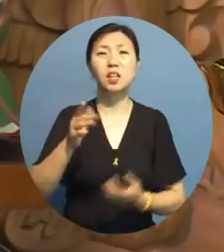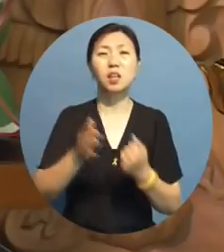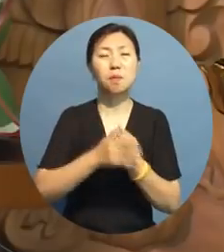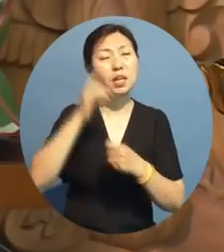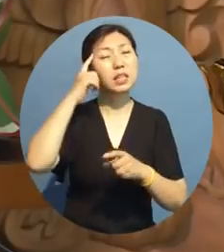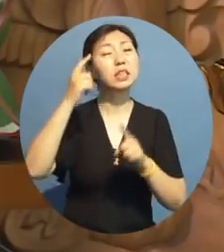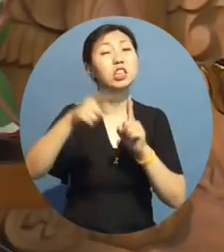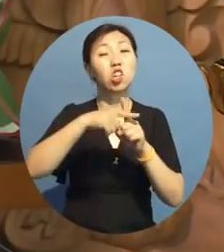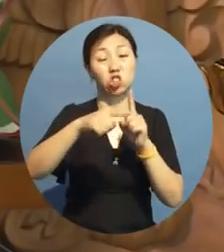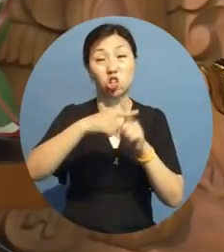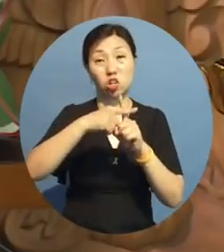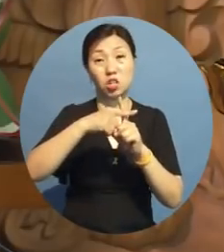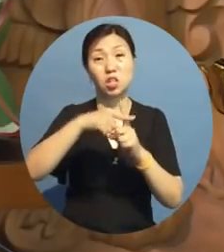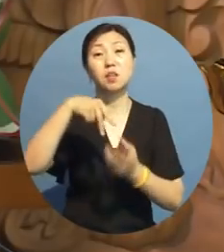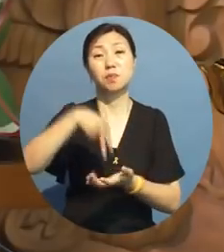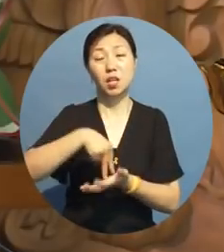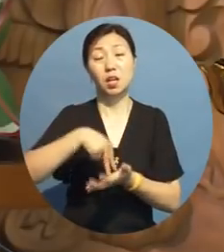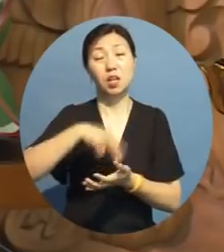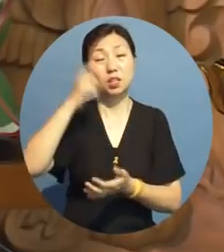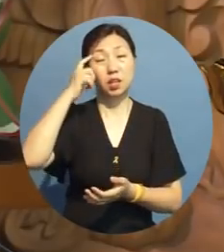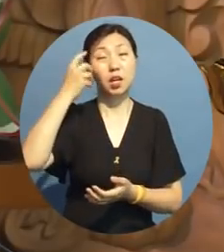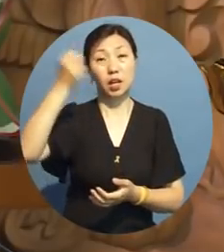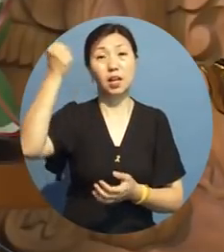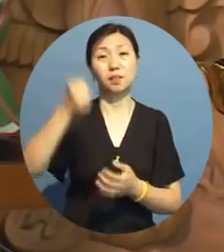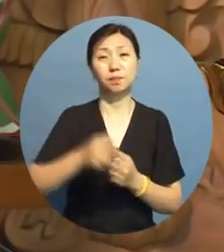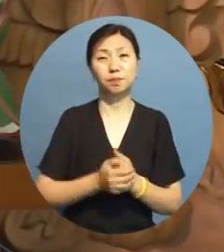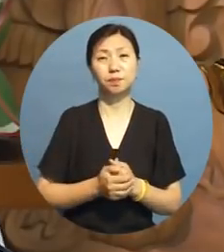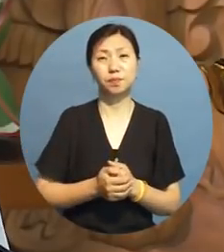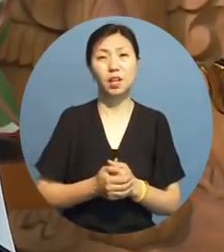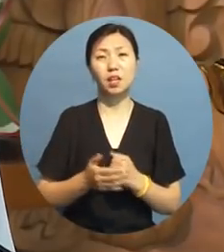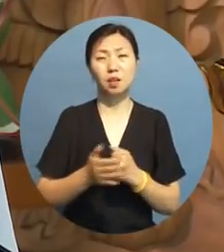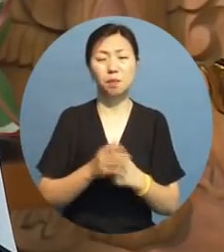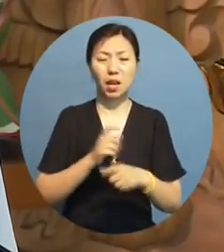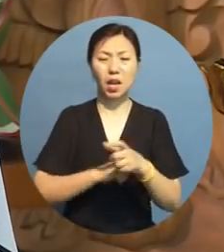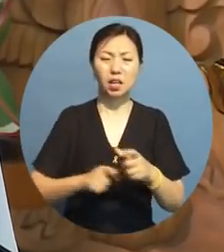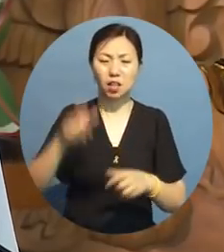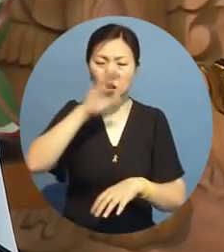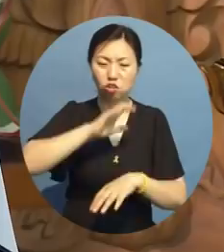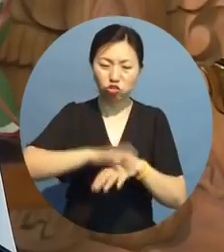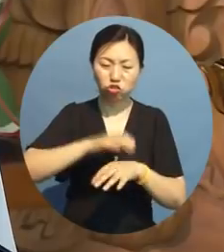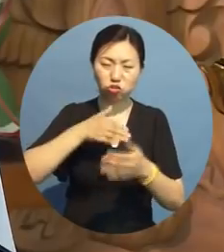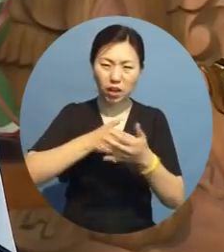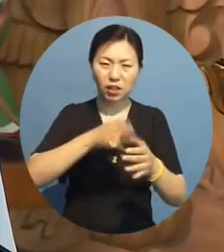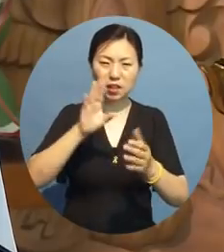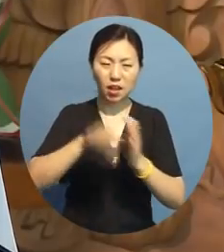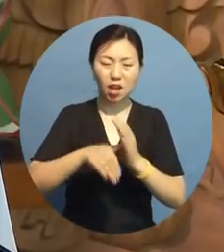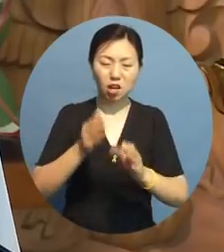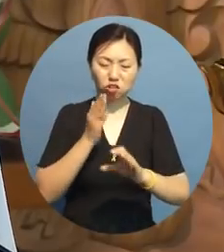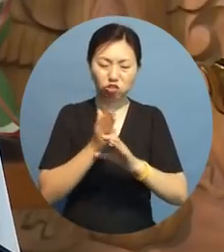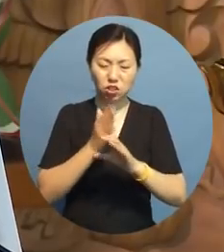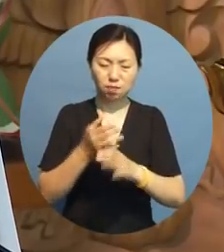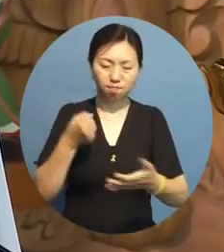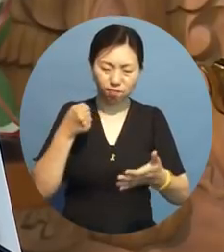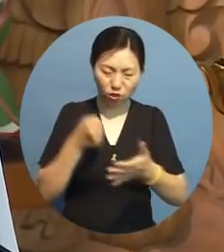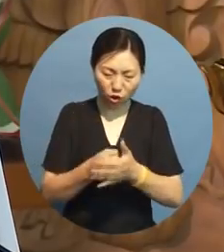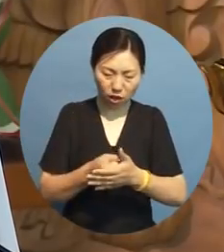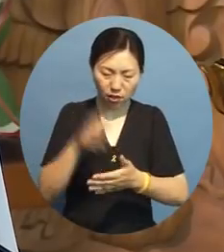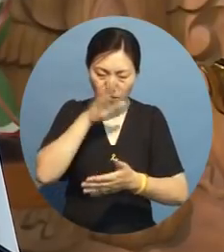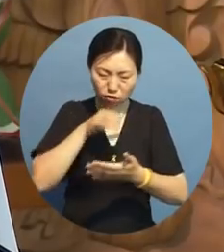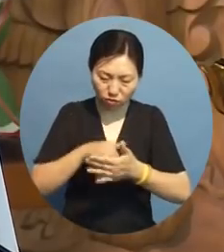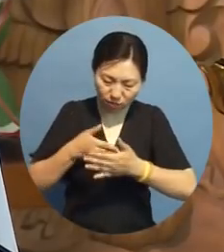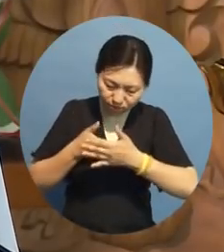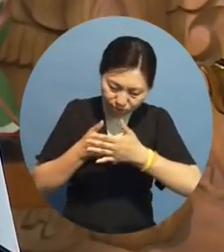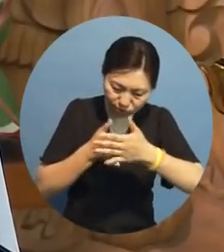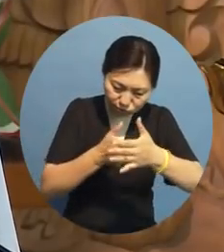그러나 이왕제할 바에야 조금 더 중심을 잡고 하면 안 되지만은